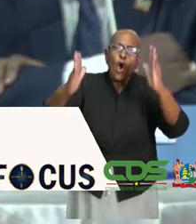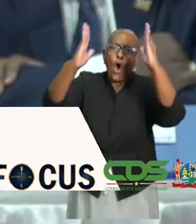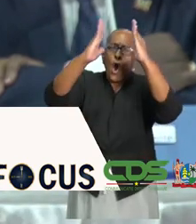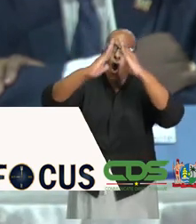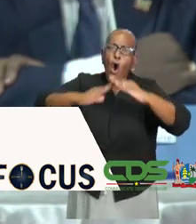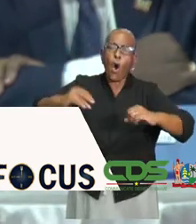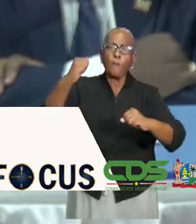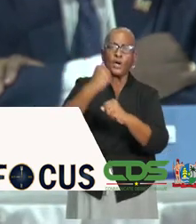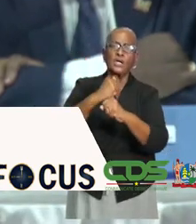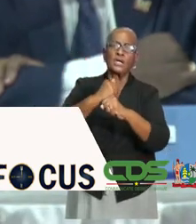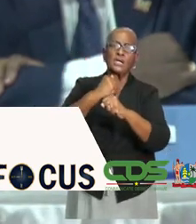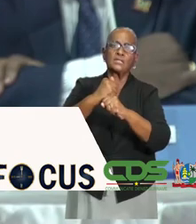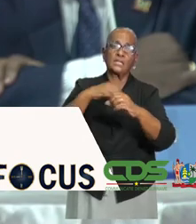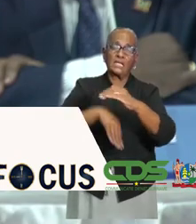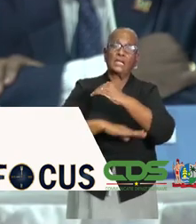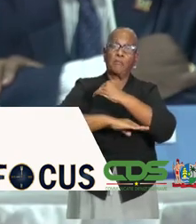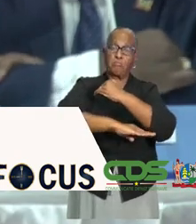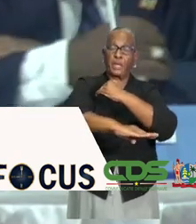Boslanti.